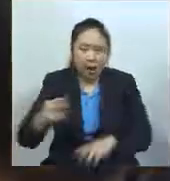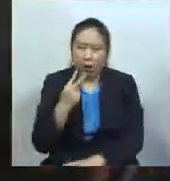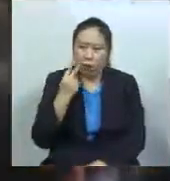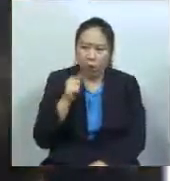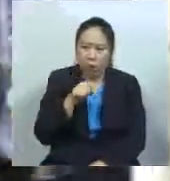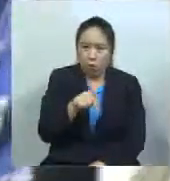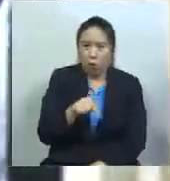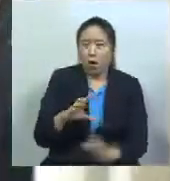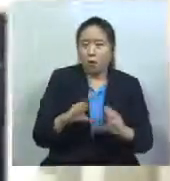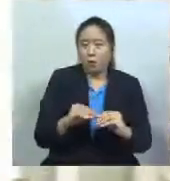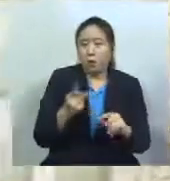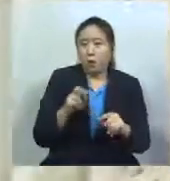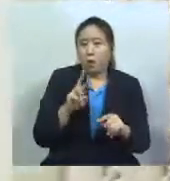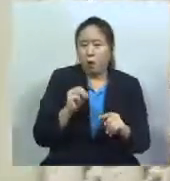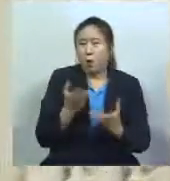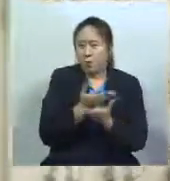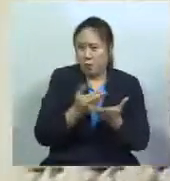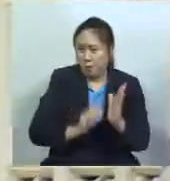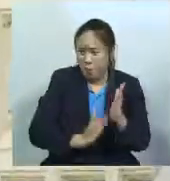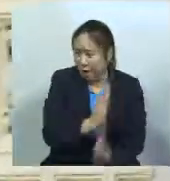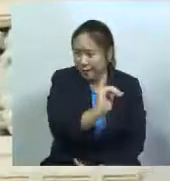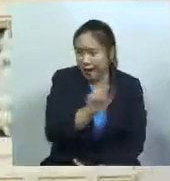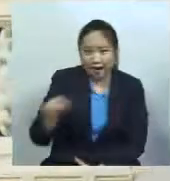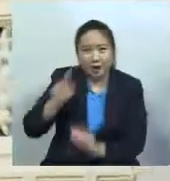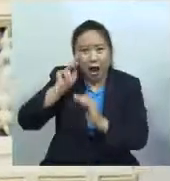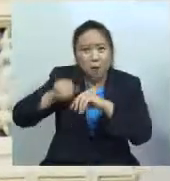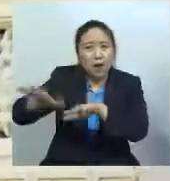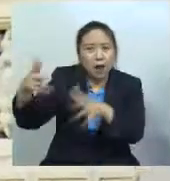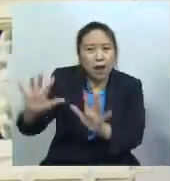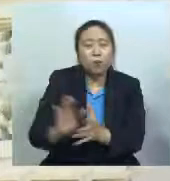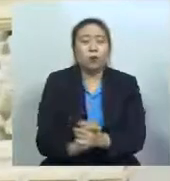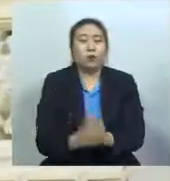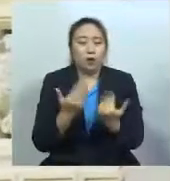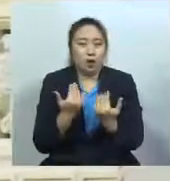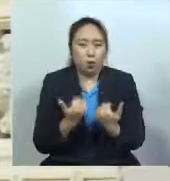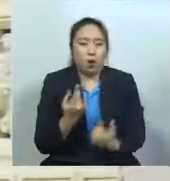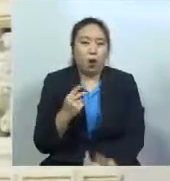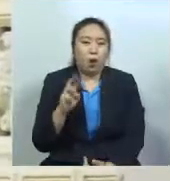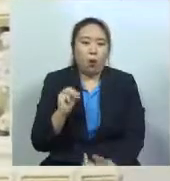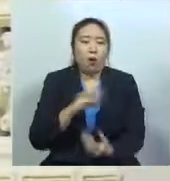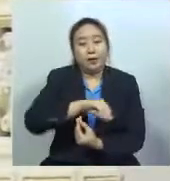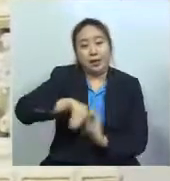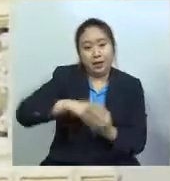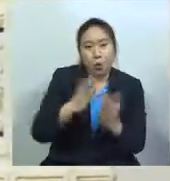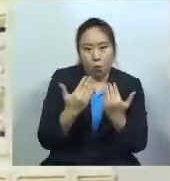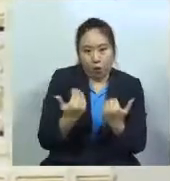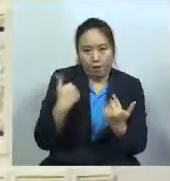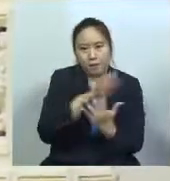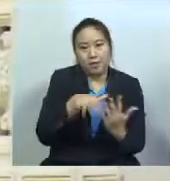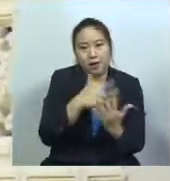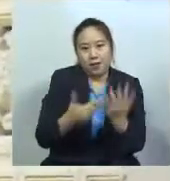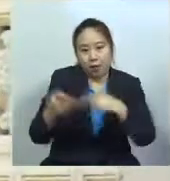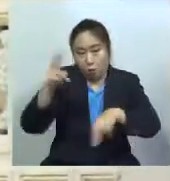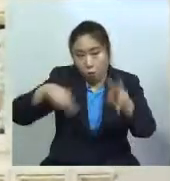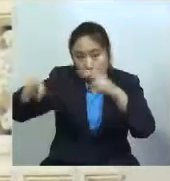านการพิจารณาจากที่ประชุมคณะรัฐมนตรีเลยและในการประชุมคณะรัฐมนตรีเศรษฐกิจวันนี้เนี่ยก็จะมีมาตรการที่จะออกมาดู